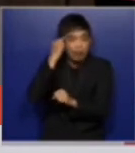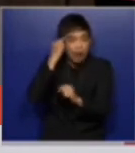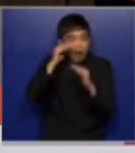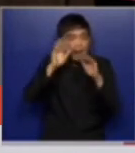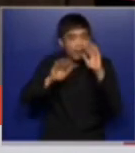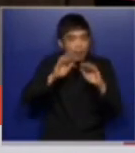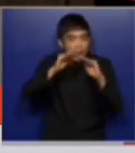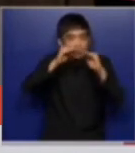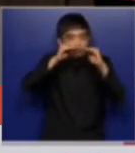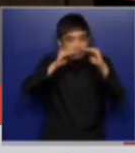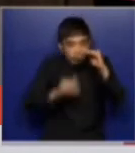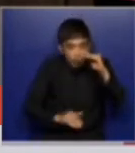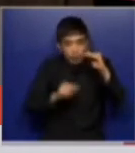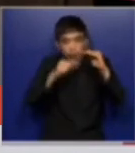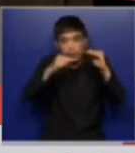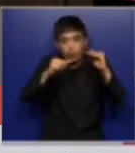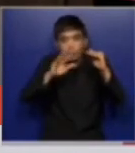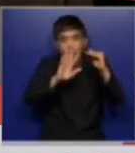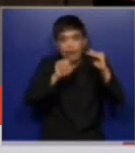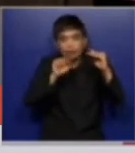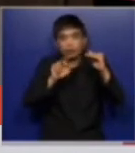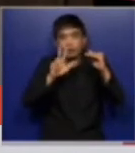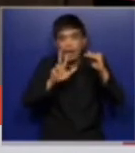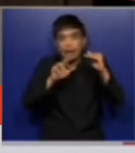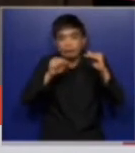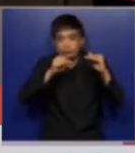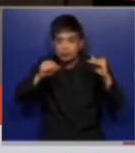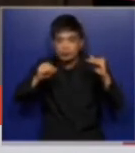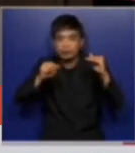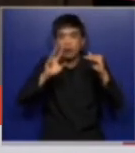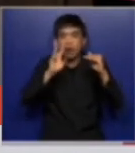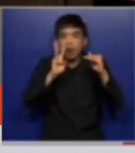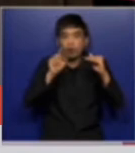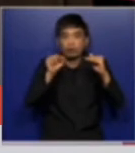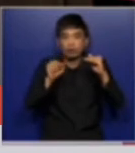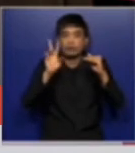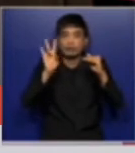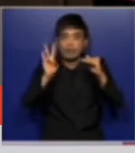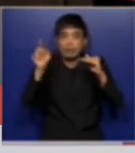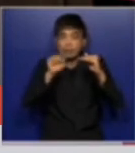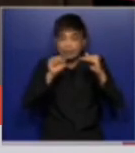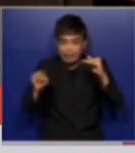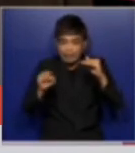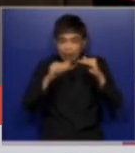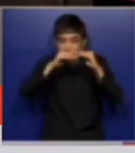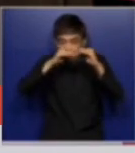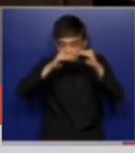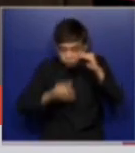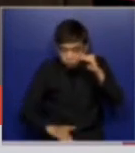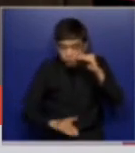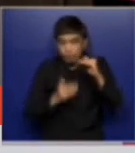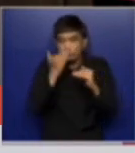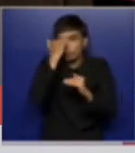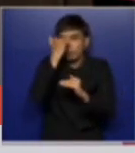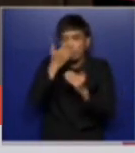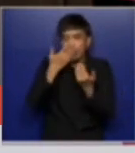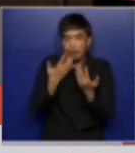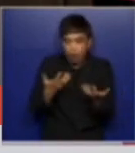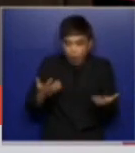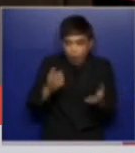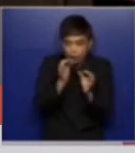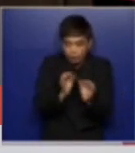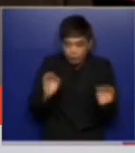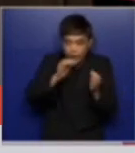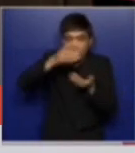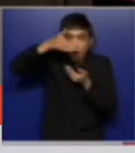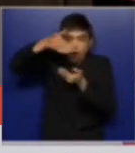บ 5.3% ถึง 6.7% ตามลำดับเนื่องจากไทยนั้นมีการพึ่งพาการส่งออกพึ่งพาการท่องเ